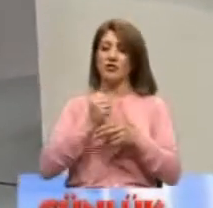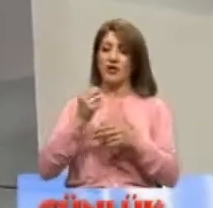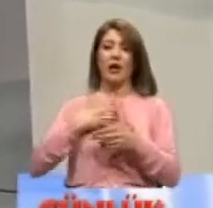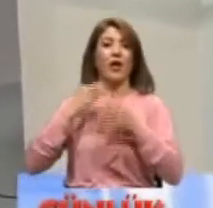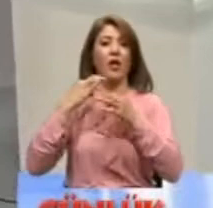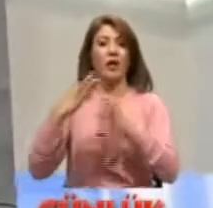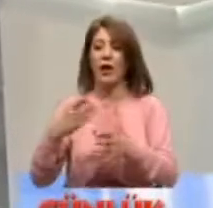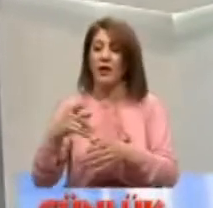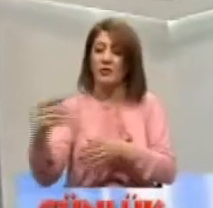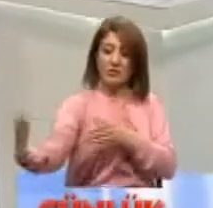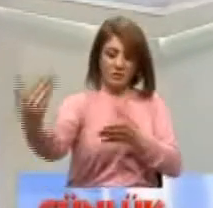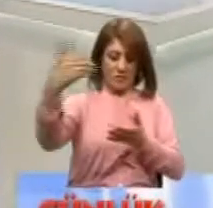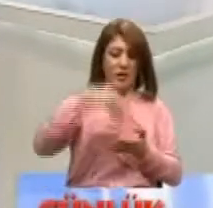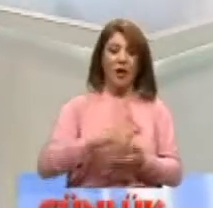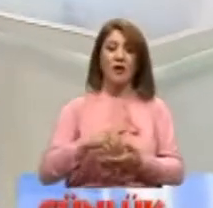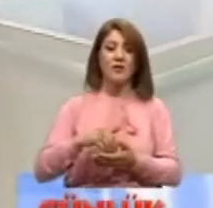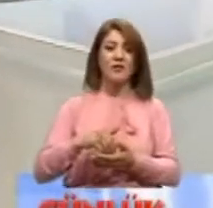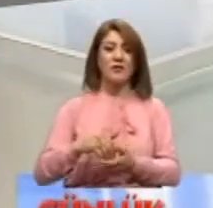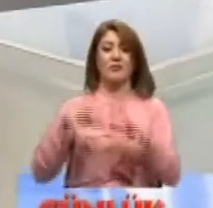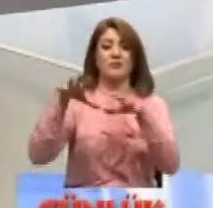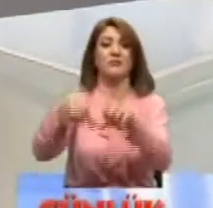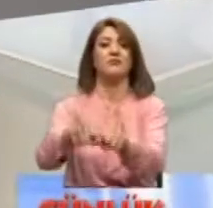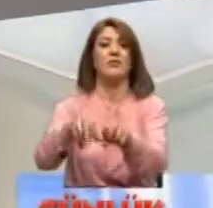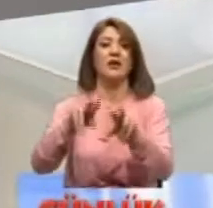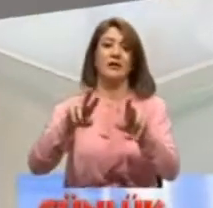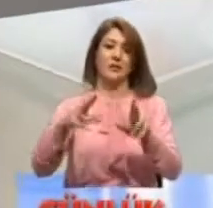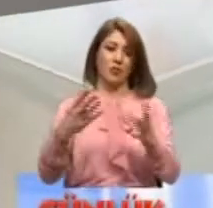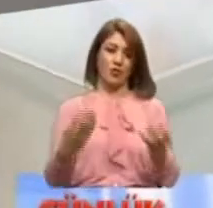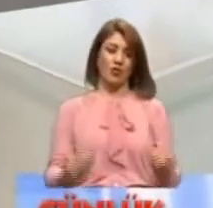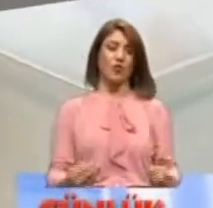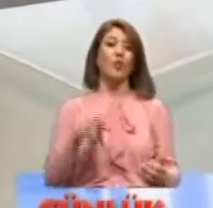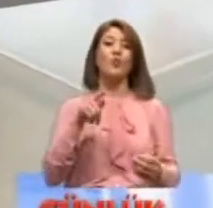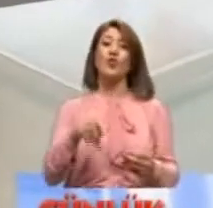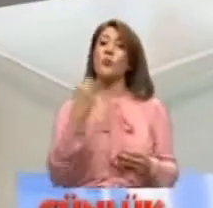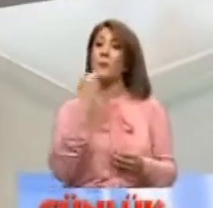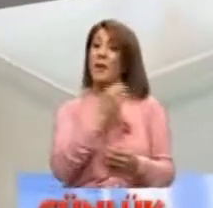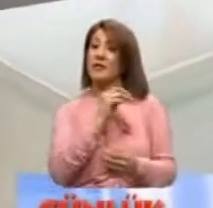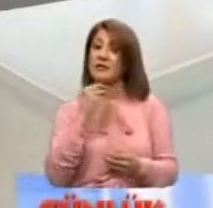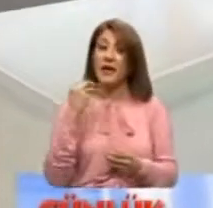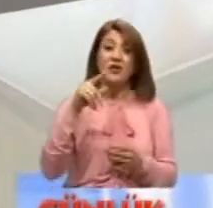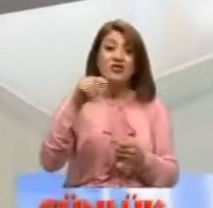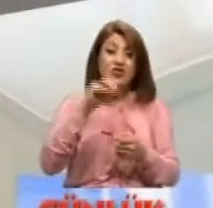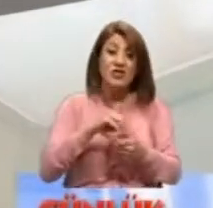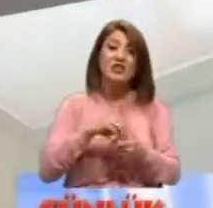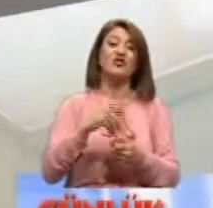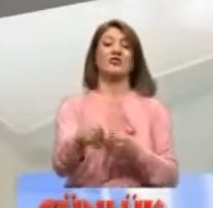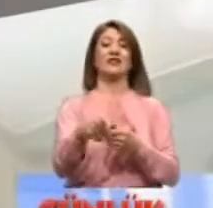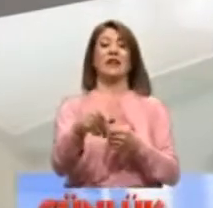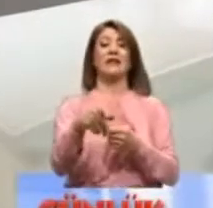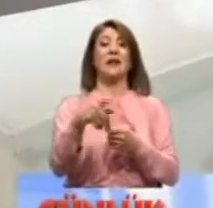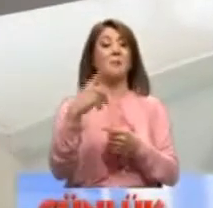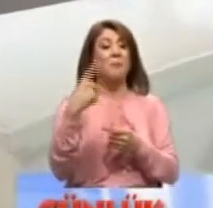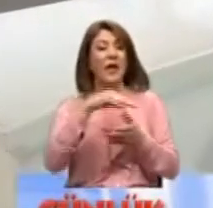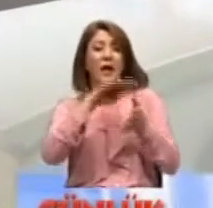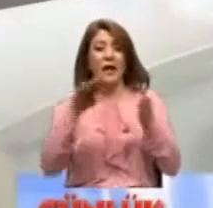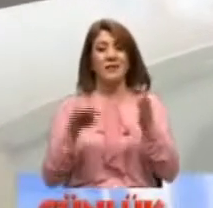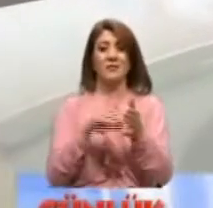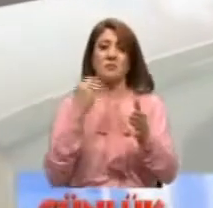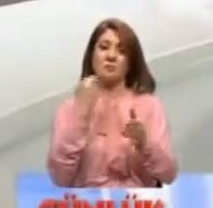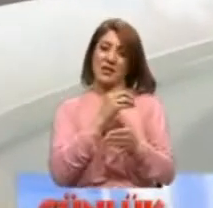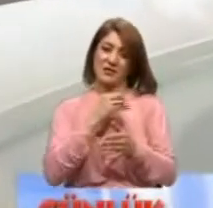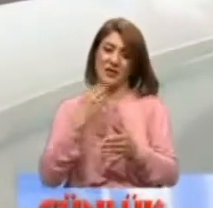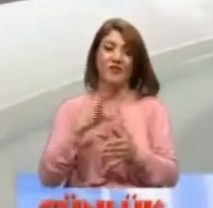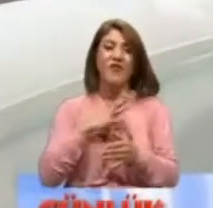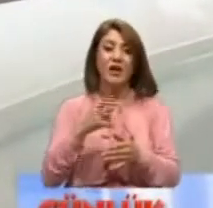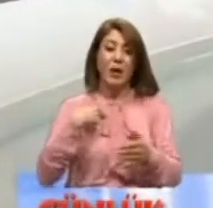kuaför ilanlarını kimse aramaz ben bunu dedikten sonra. Şimdi o zaman bu mesajda da diyorsun bir alt bir mesaj var. Çok uğraştım gerçekten hani.